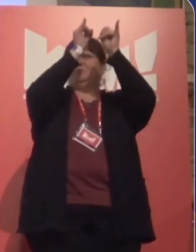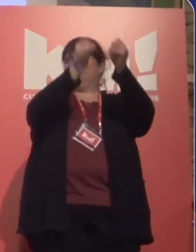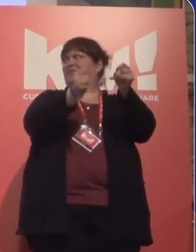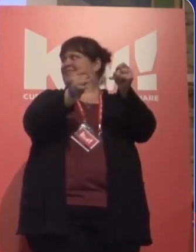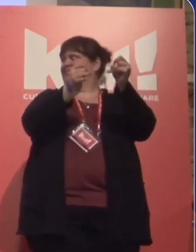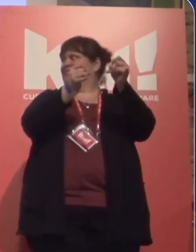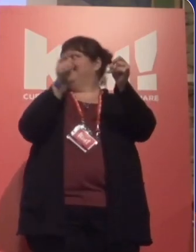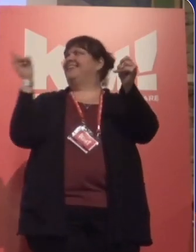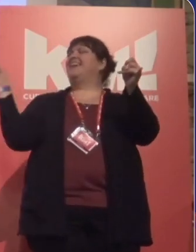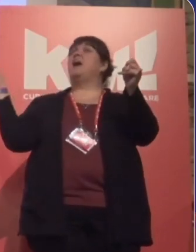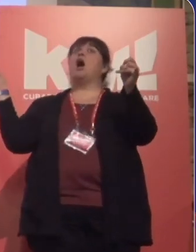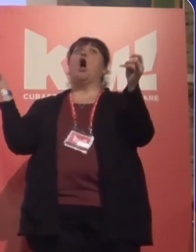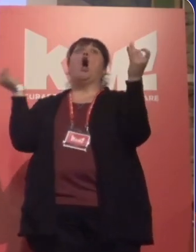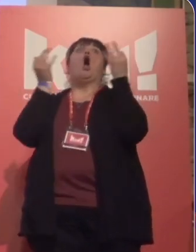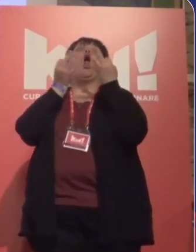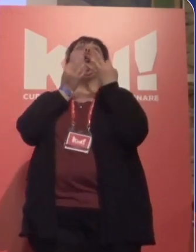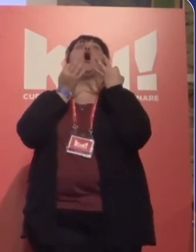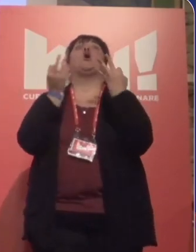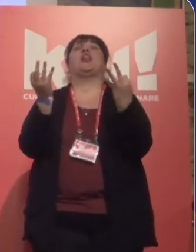santissimi loro